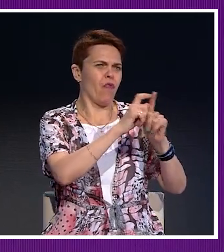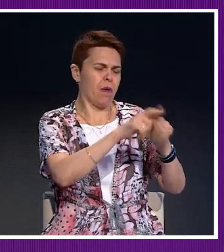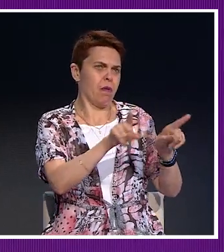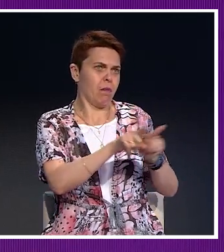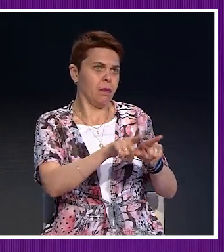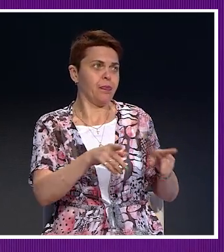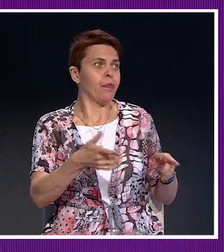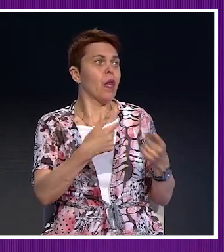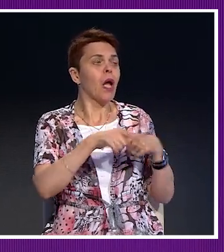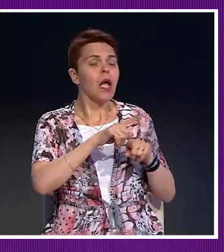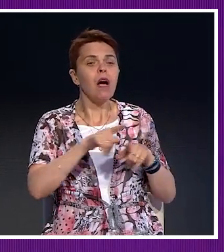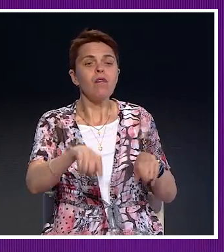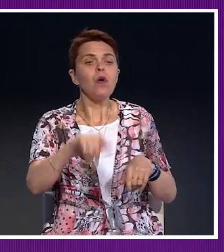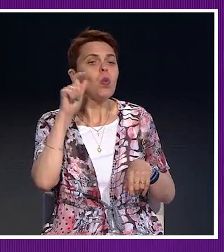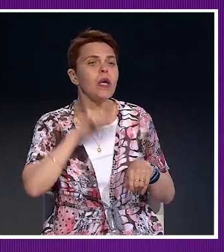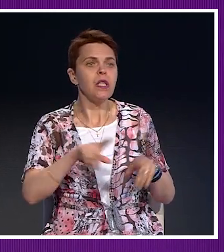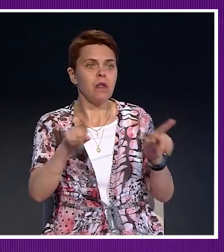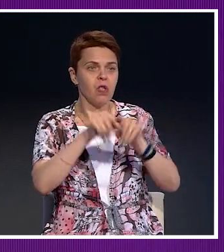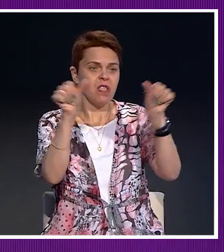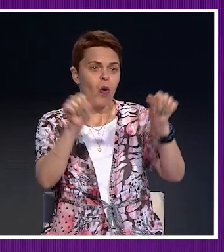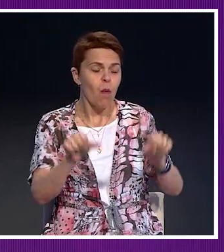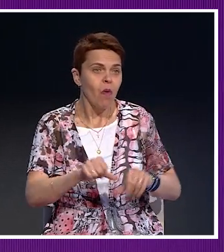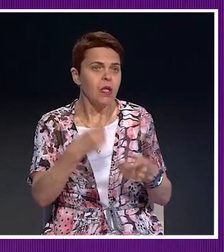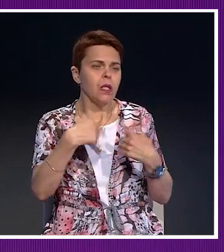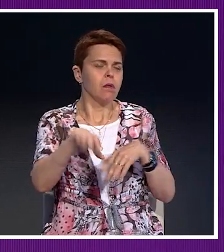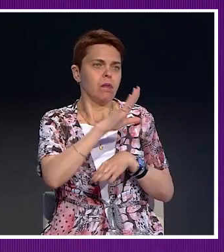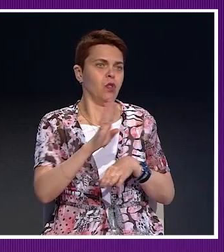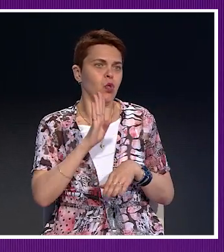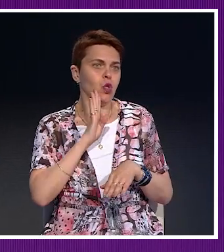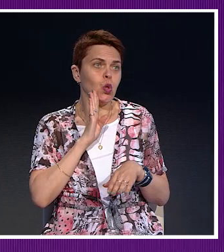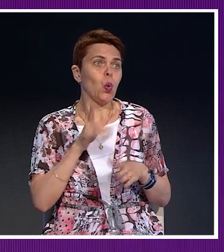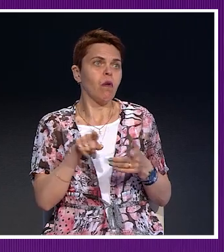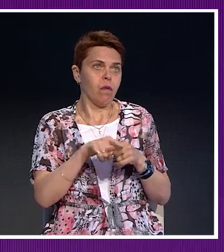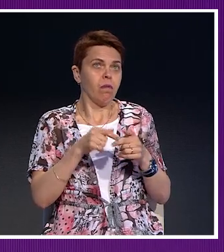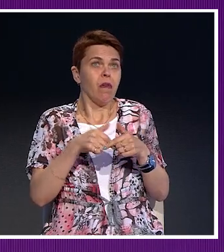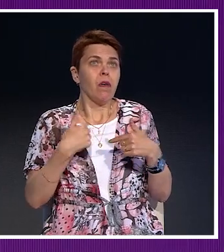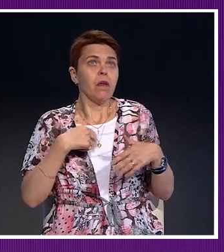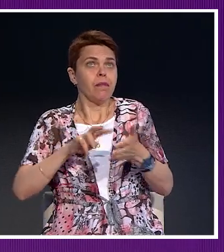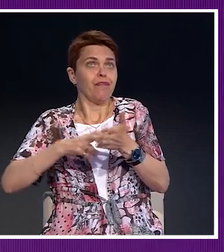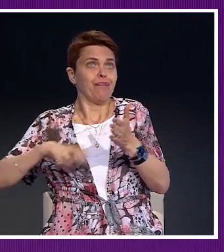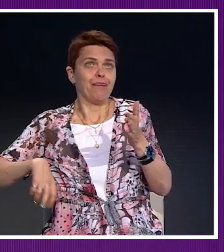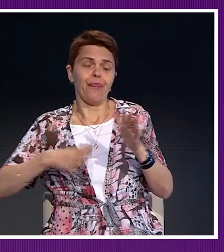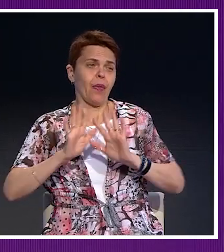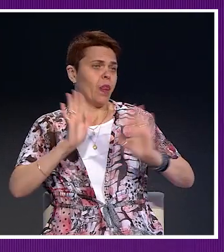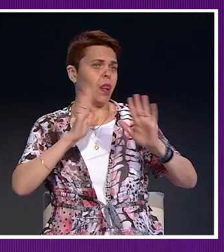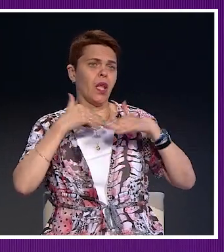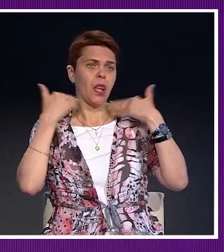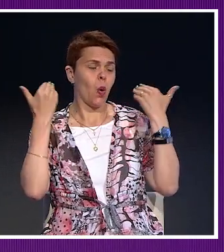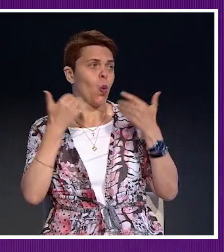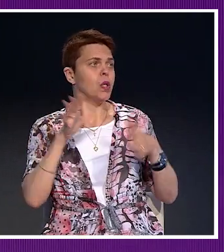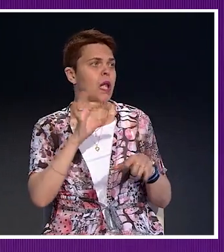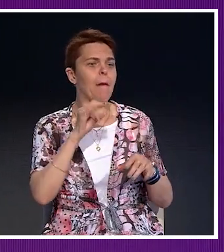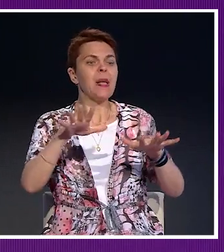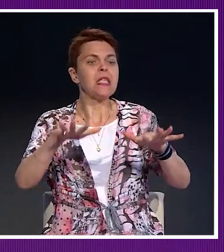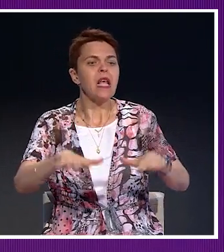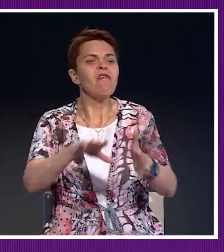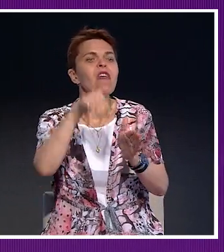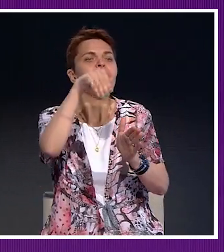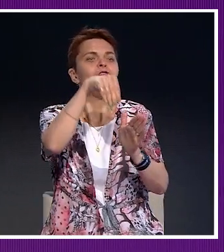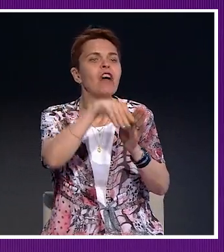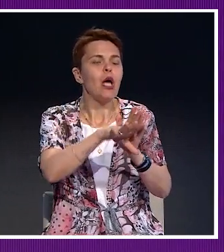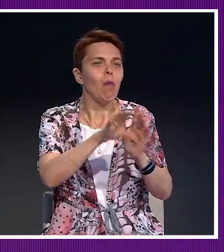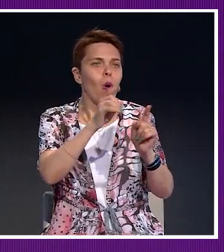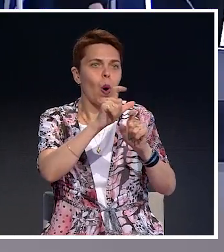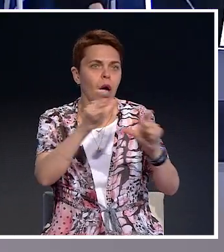політична культура, яка в країні сформована, вона, звичайно, дуже багатьох жінок відваджує від того, аби спробувати свої сили на місцевих виборах. Але тут я